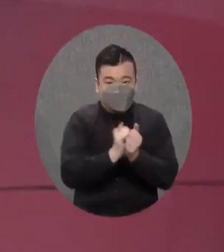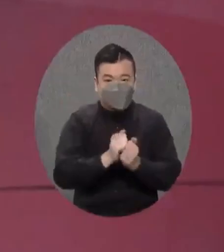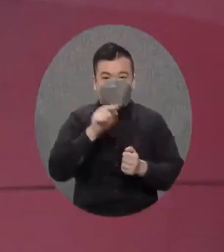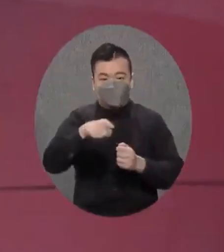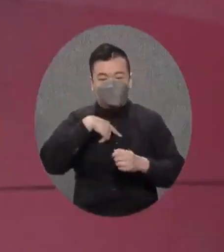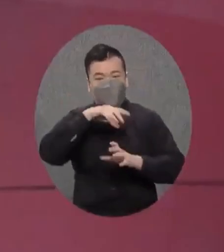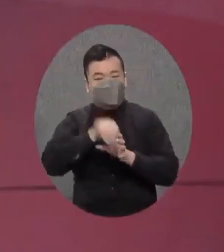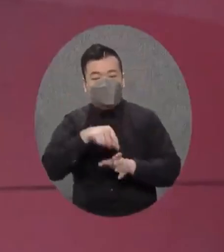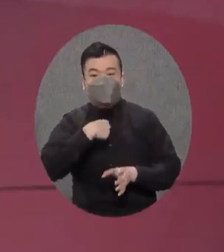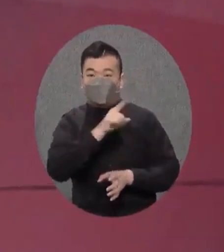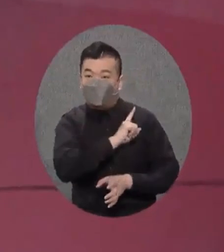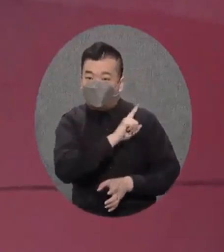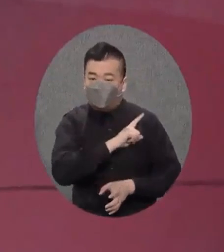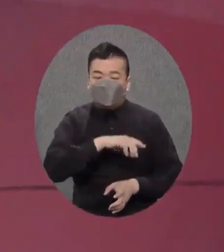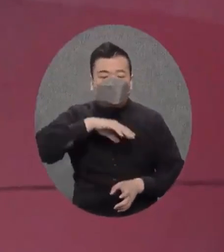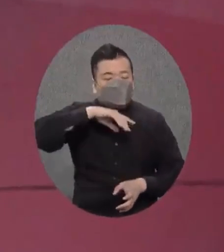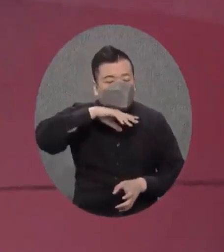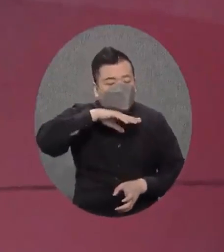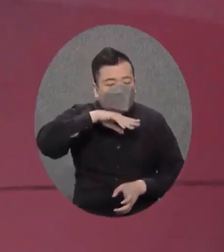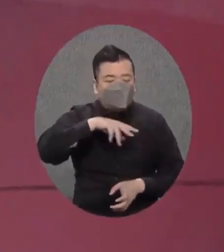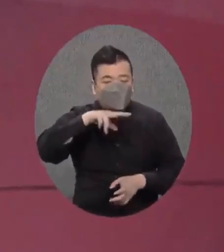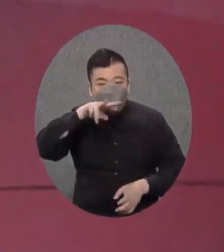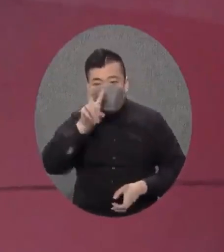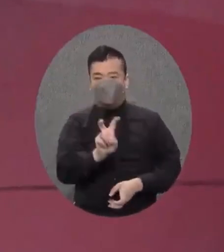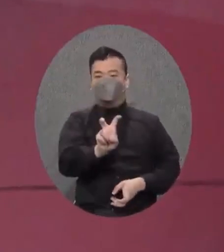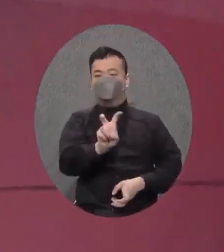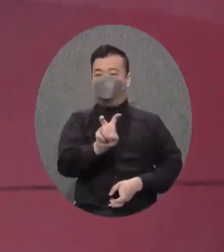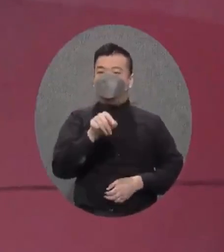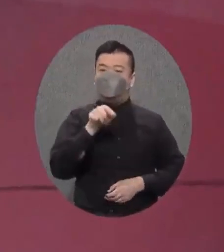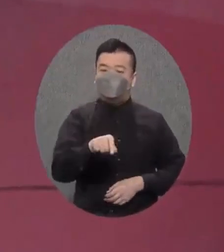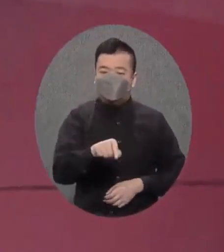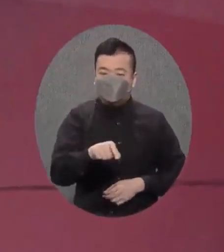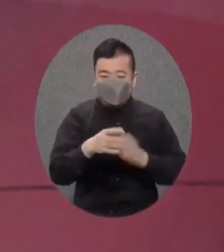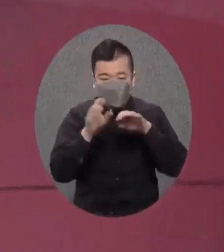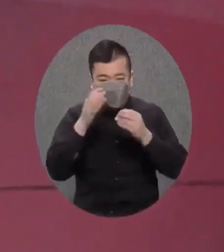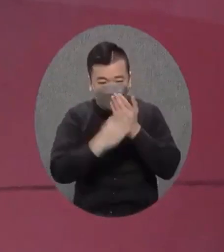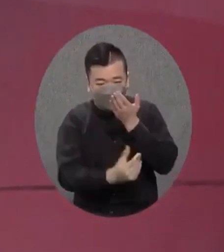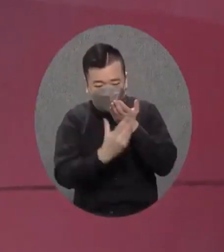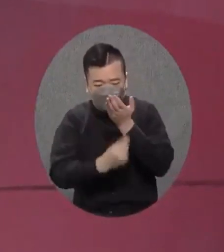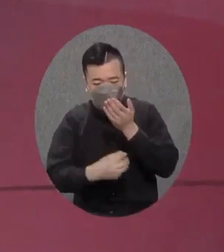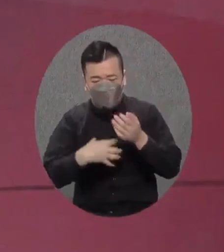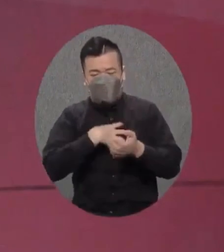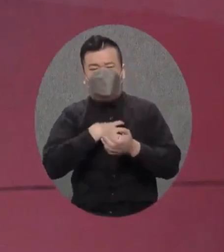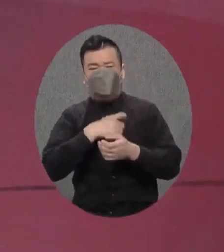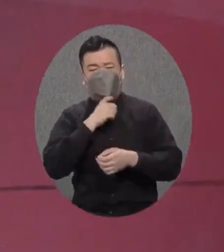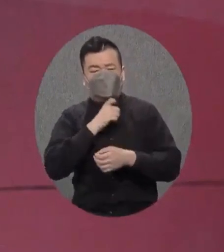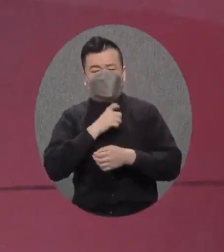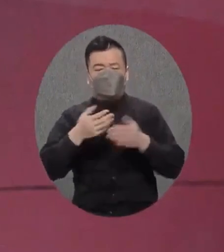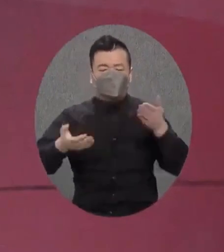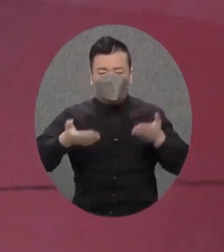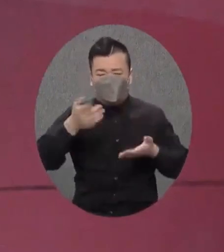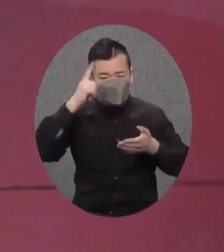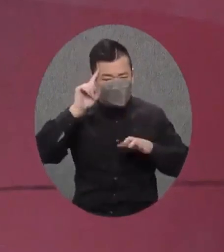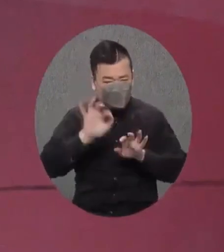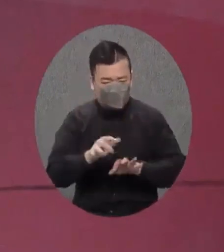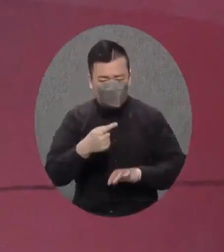括我自己在內，如果是太過明顯 的打印效果或者是這個很明顯的電